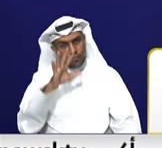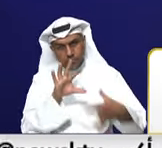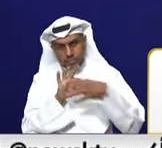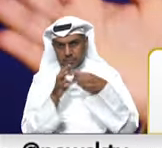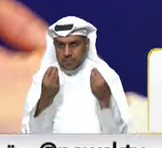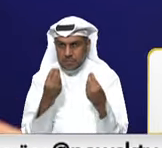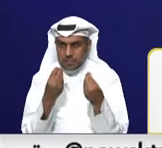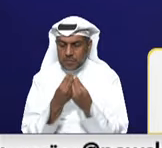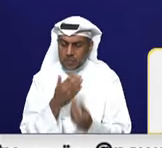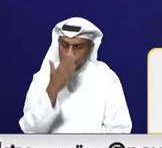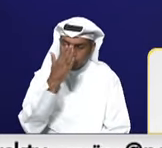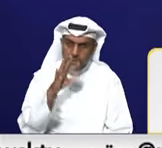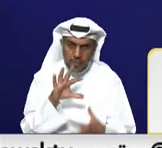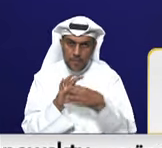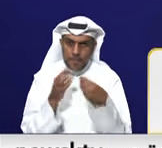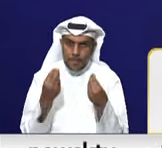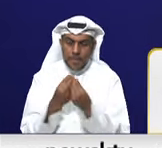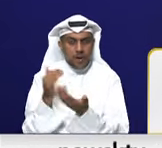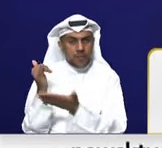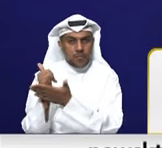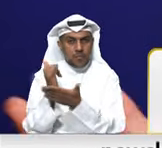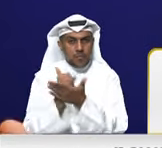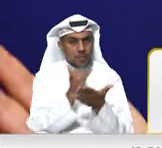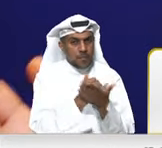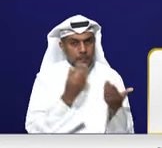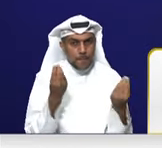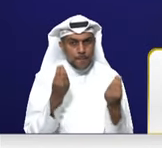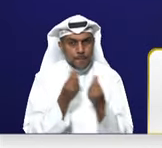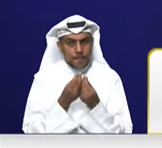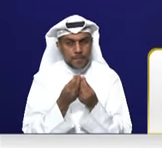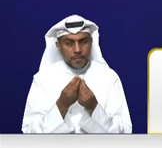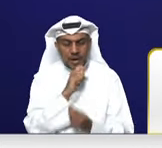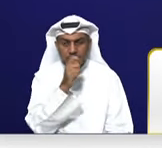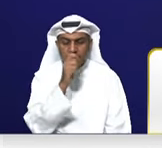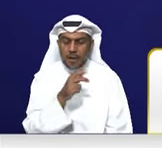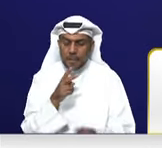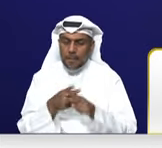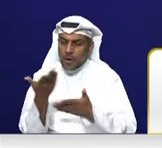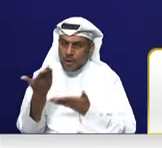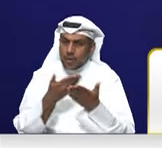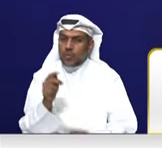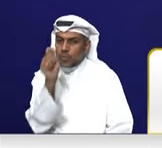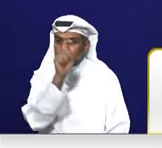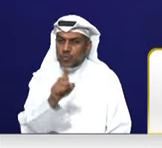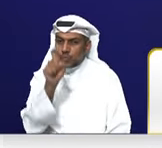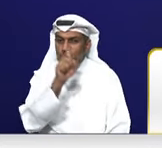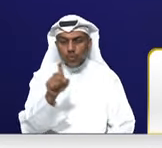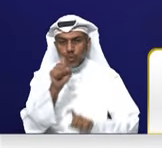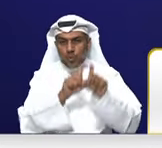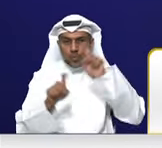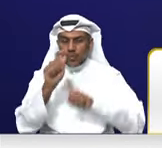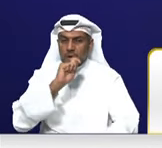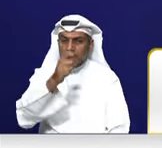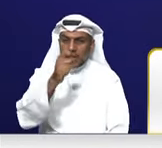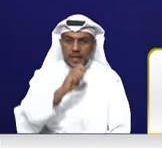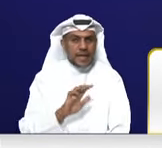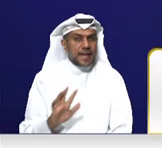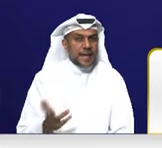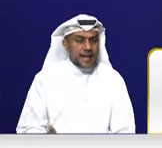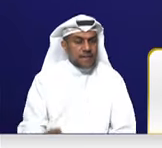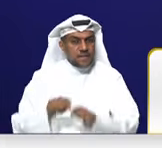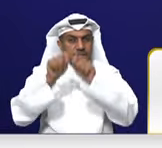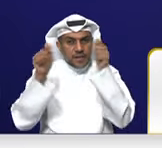البحريني، وكان في بعض المسؤولين برضو جم وتحدثوا معانا عن الاجتماعات التشاوري